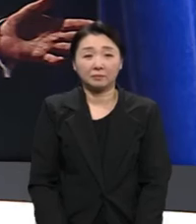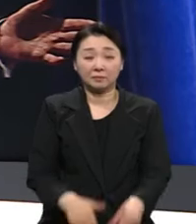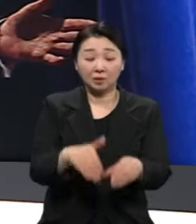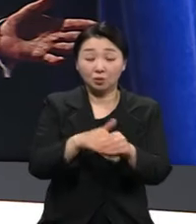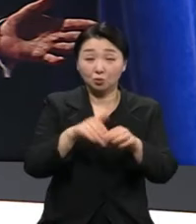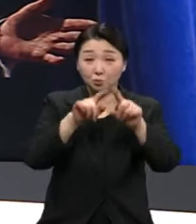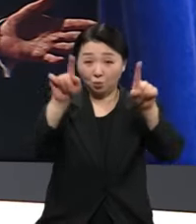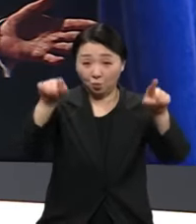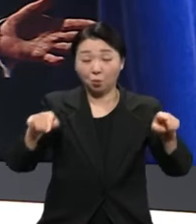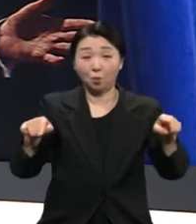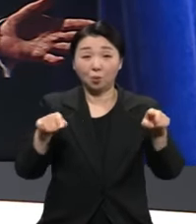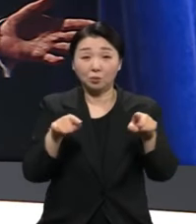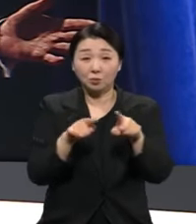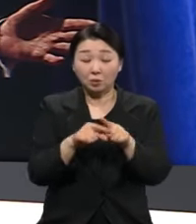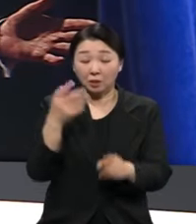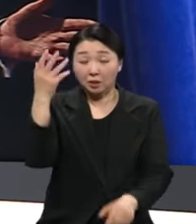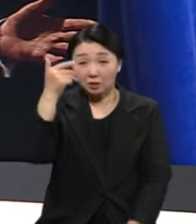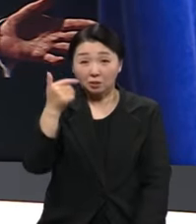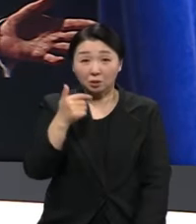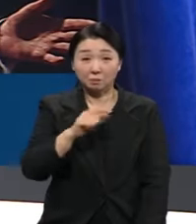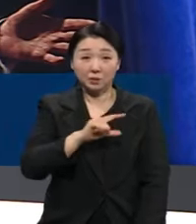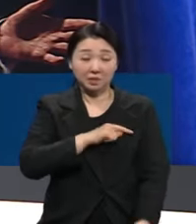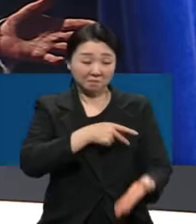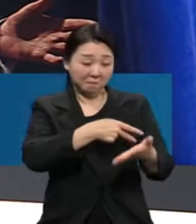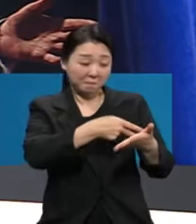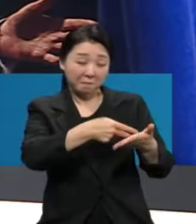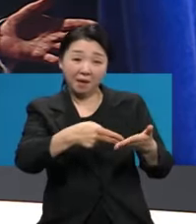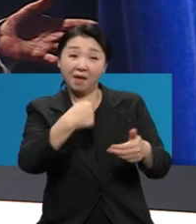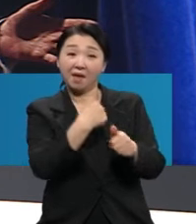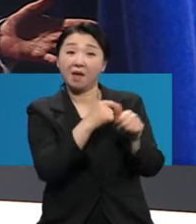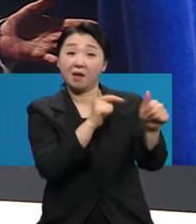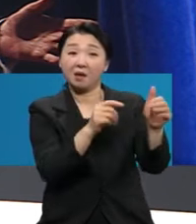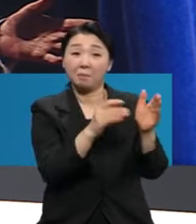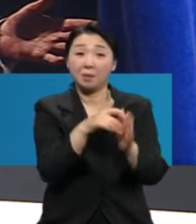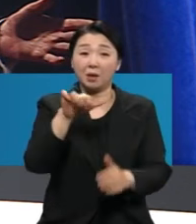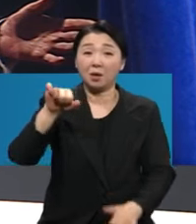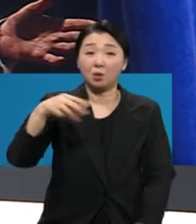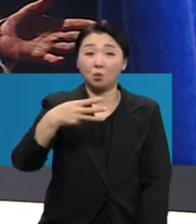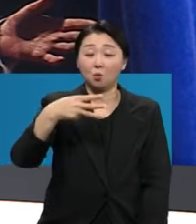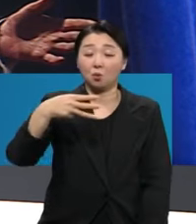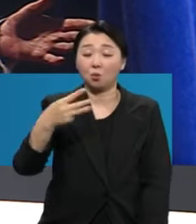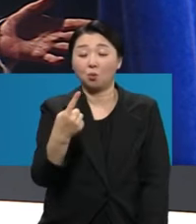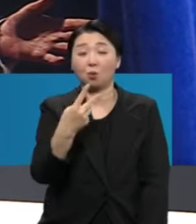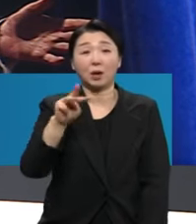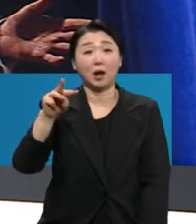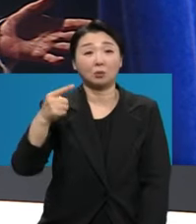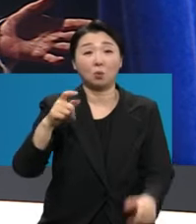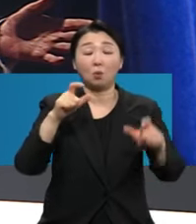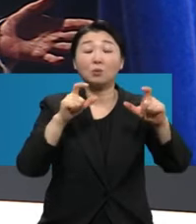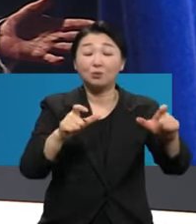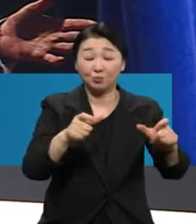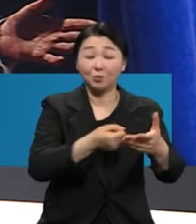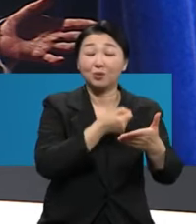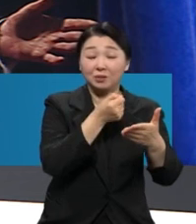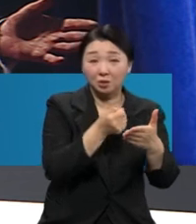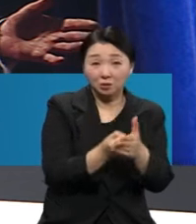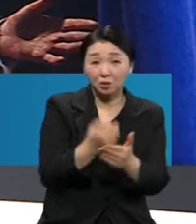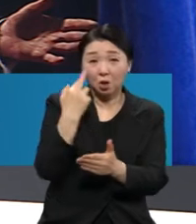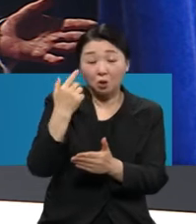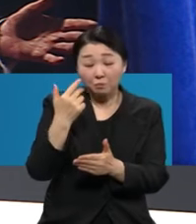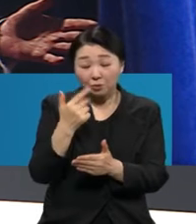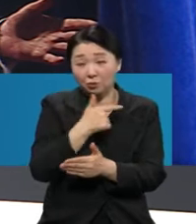투표 용지에서 트럼프 전 대통령의 이름을 빼도록 했던 콜로라도주의 결정을 미국 연방대법원이